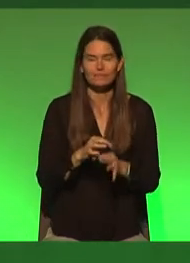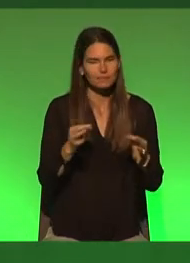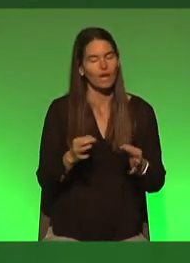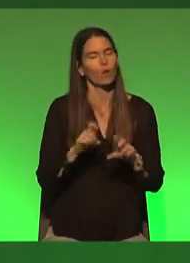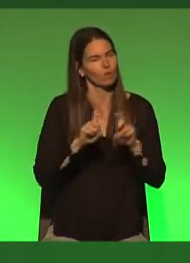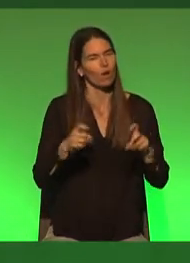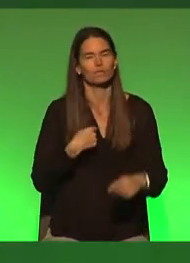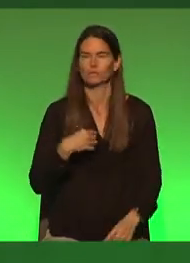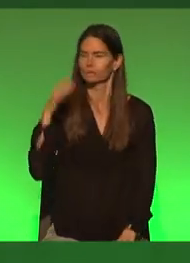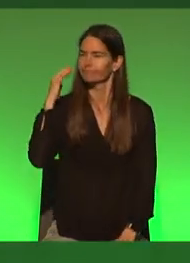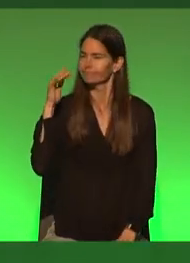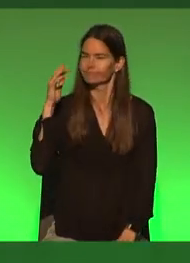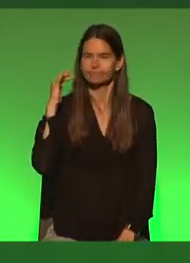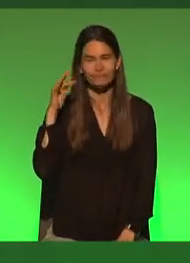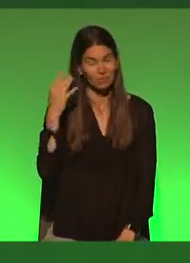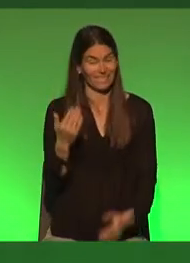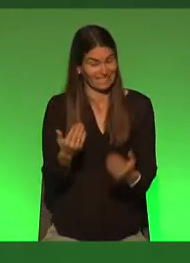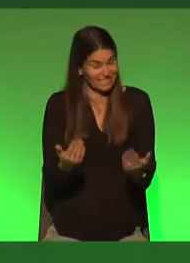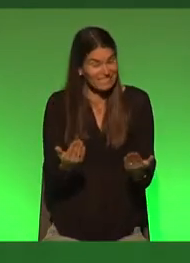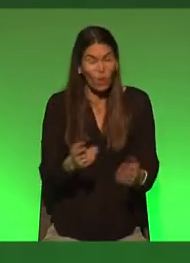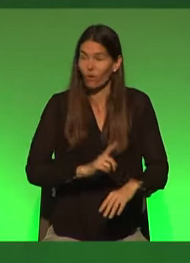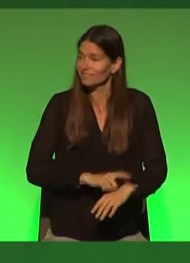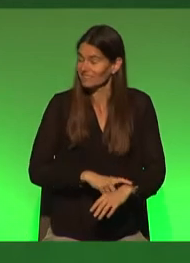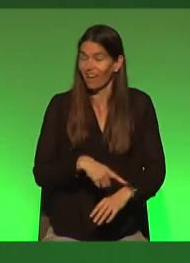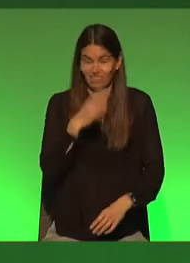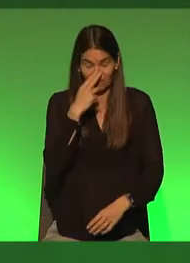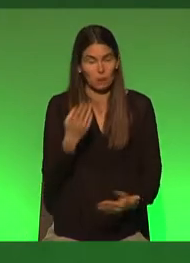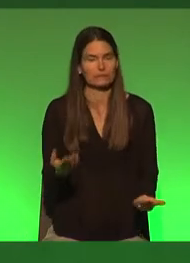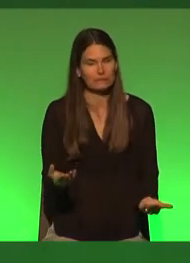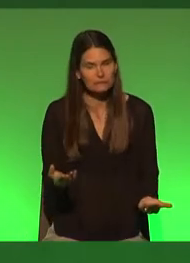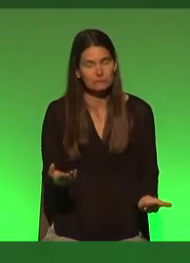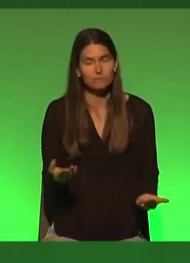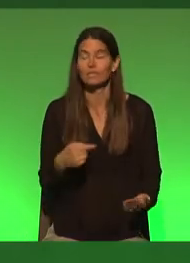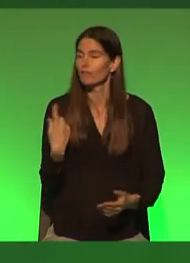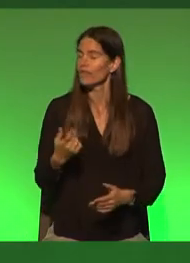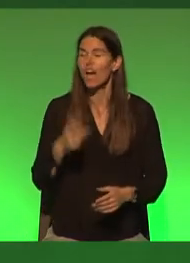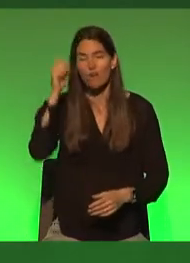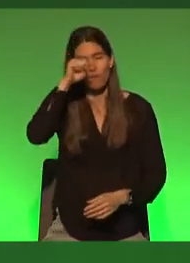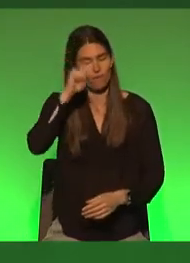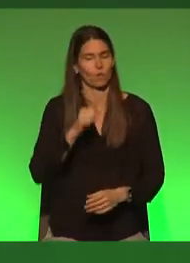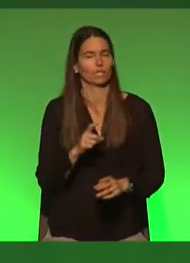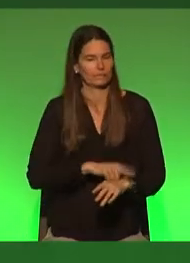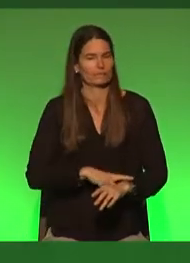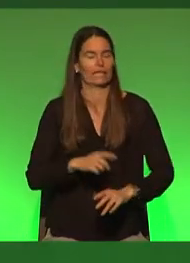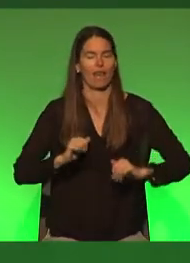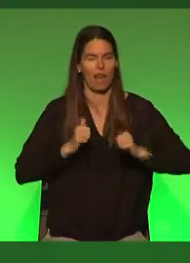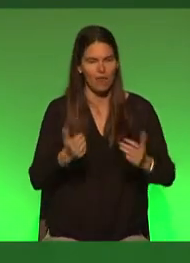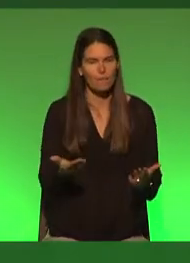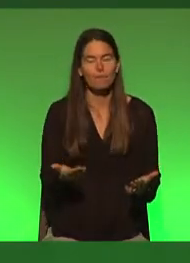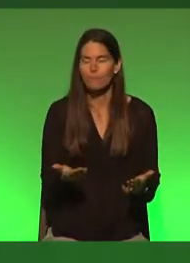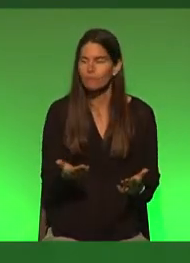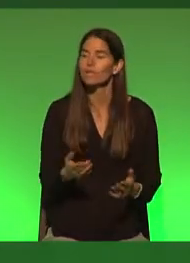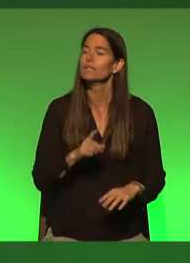Wochen häufig gefragt, Halleluja, in was für einer Zeit leben wir eigentlich? In was für einer verrückten Zeit leben wir eigentlich? Eine